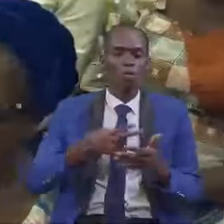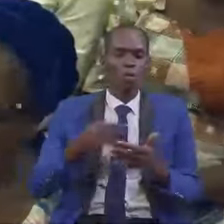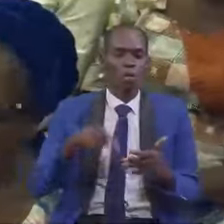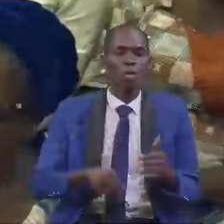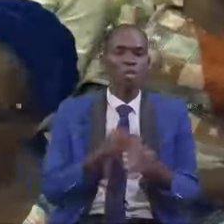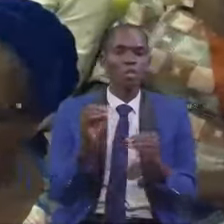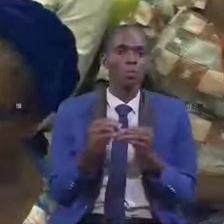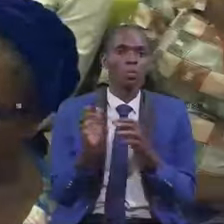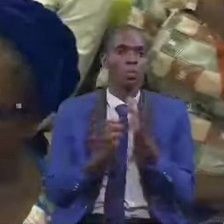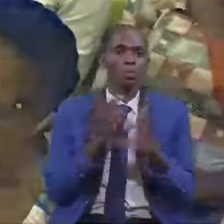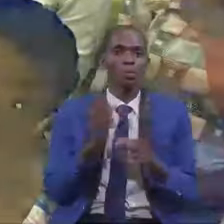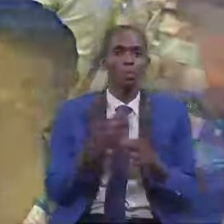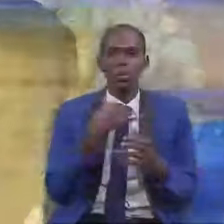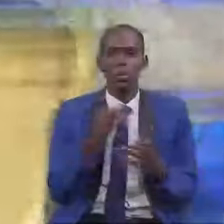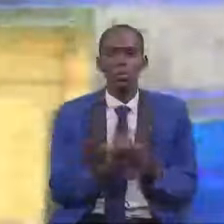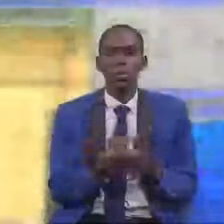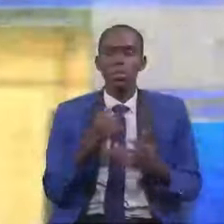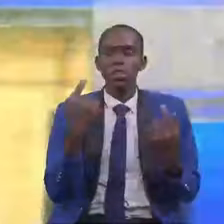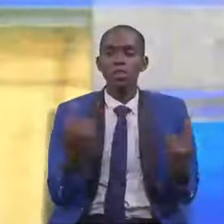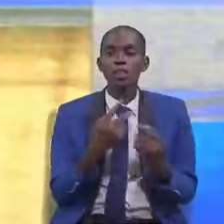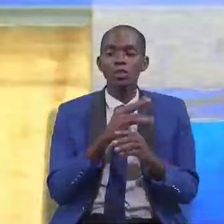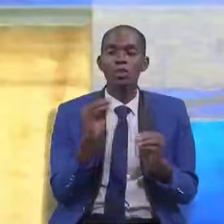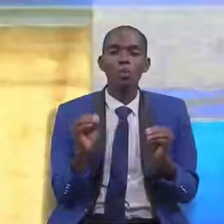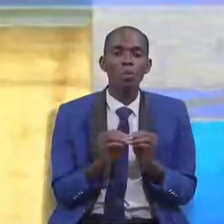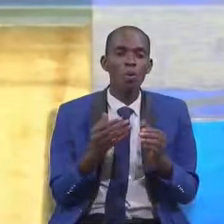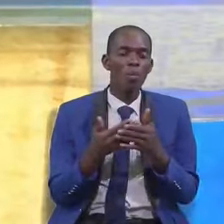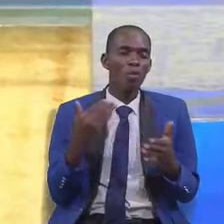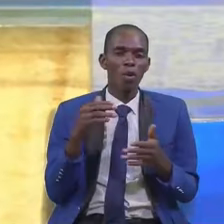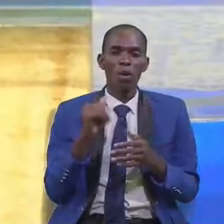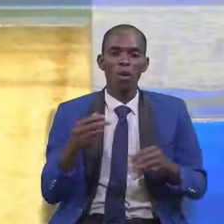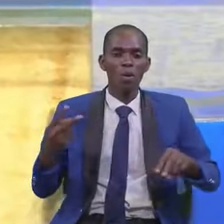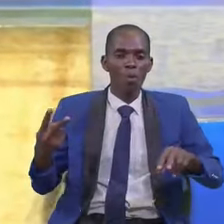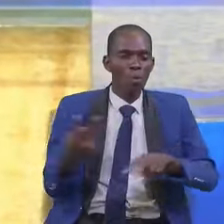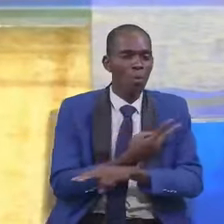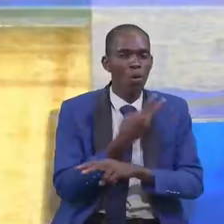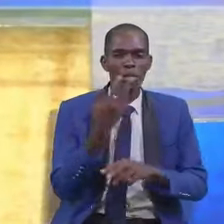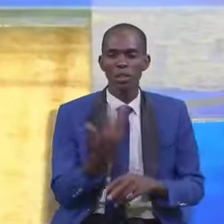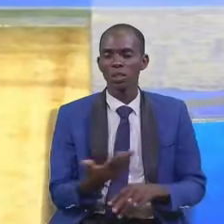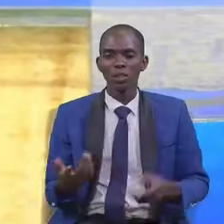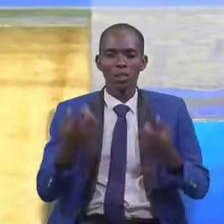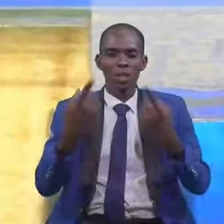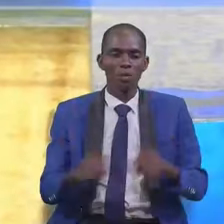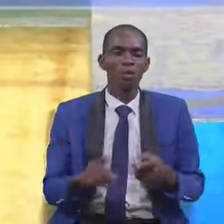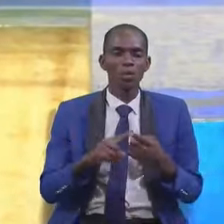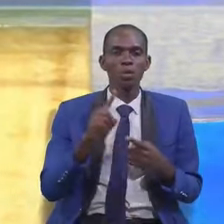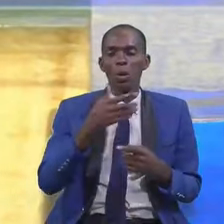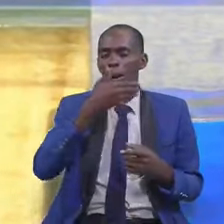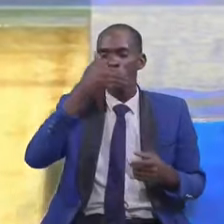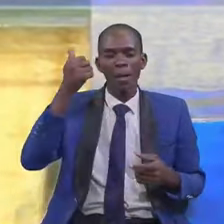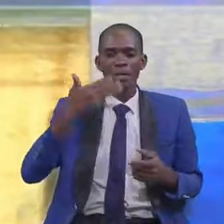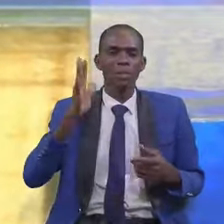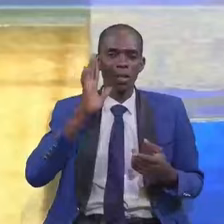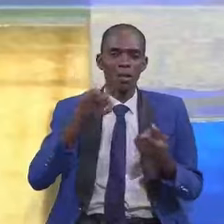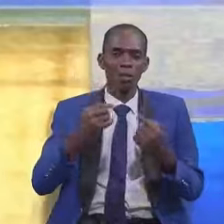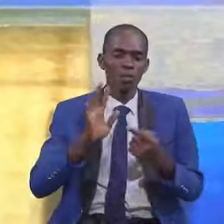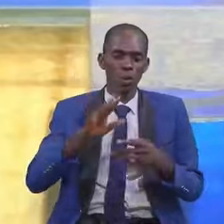dit, ne pêchez plus, de peur qu'il ne t'arrive quelque chose de pire. Des choses meilleures viendront sur votre